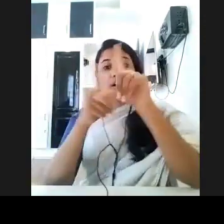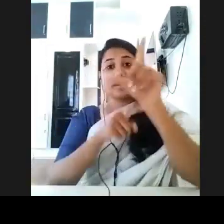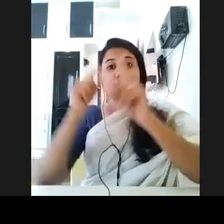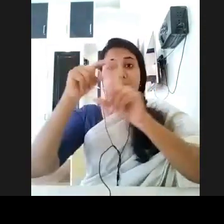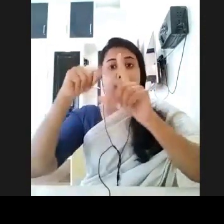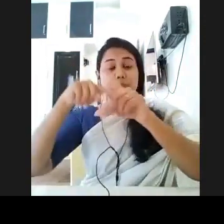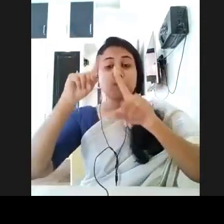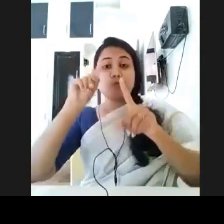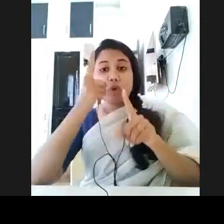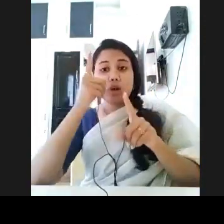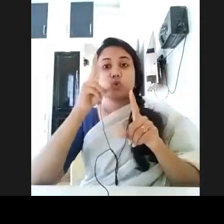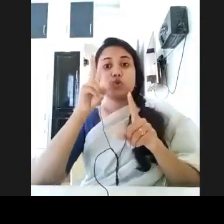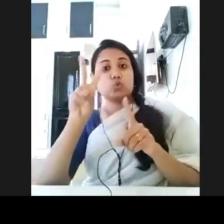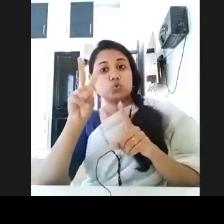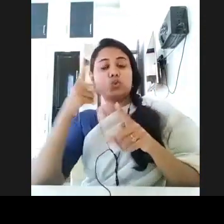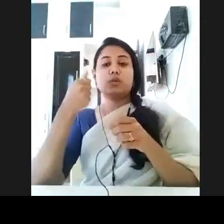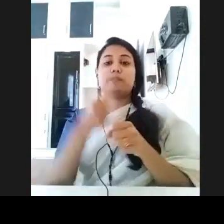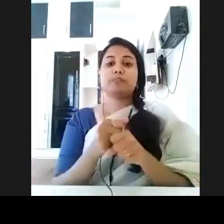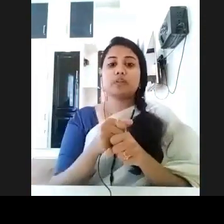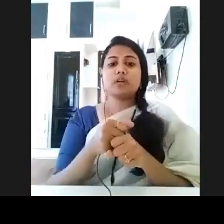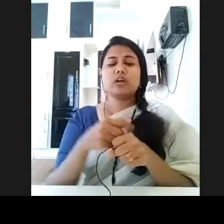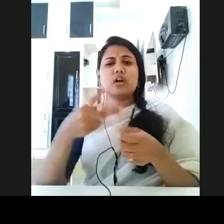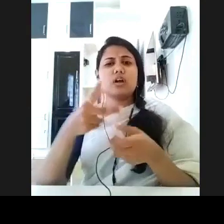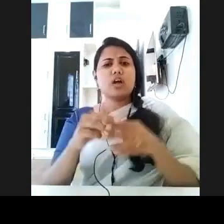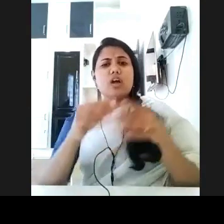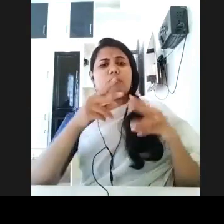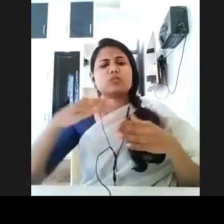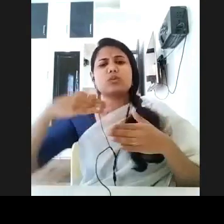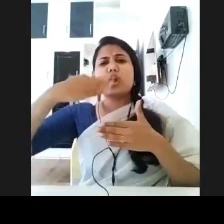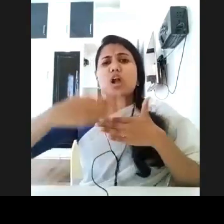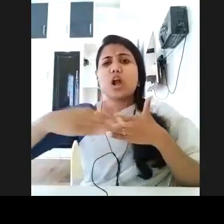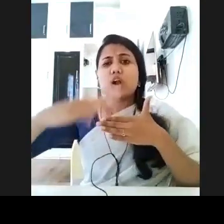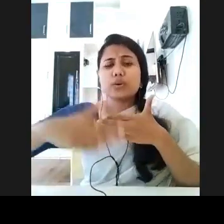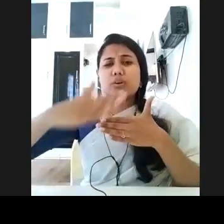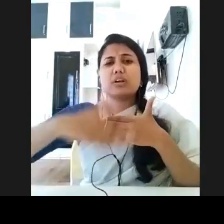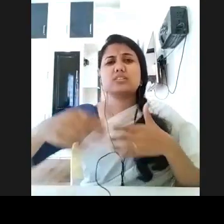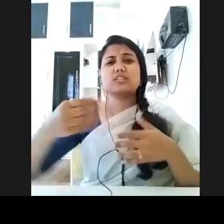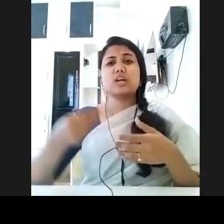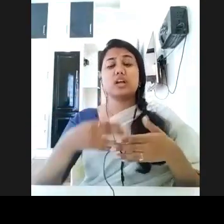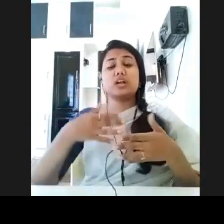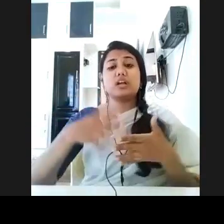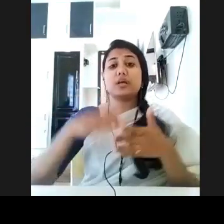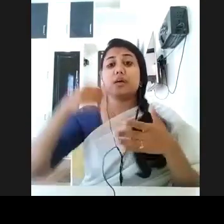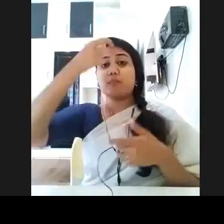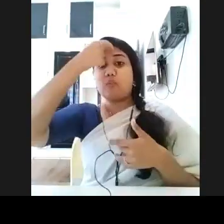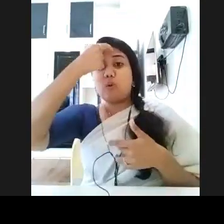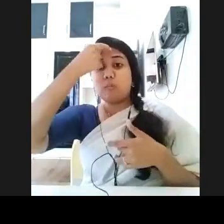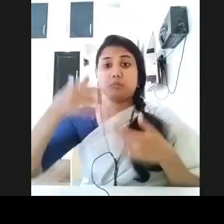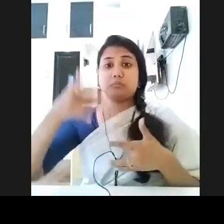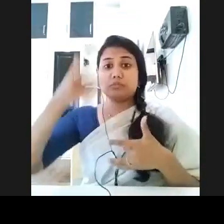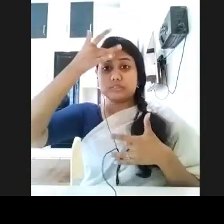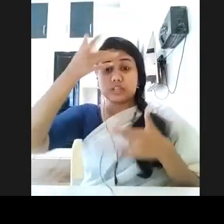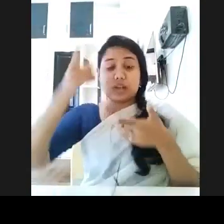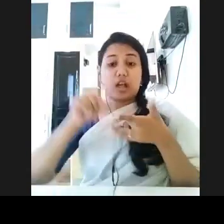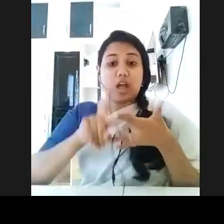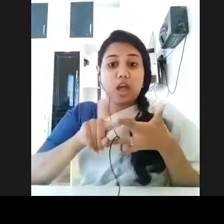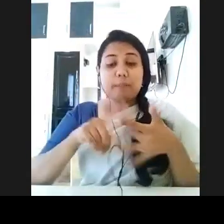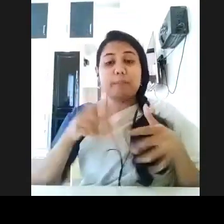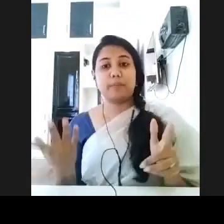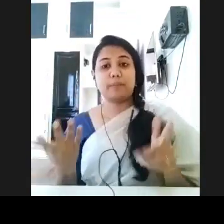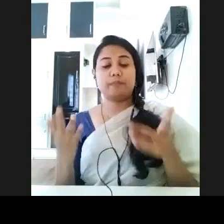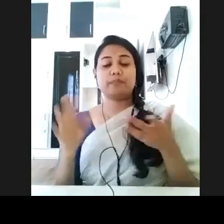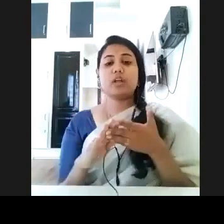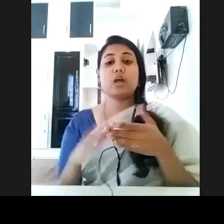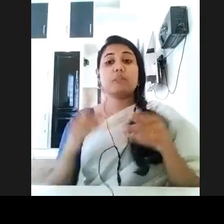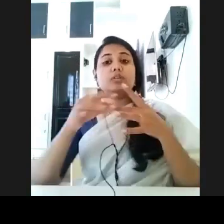ടൈപ്പ് 2 ഉള്ള കുട്ടികൾക്കും ഫ്രീക്വൻ്റ് ആയിട്ട് നിമോണിയ കാര്യങ്ങൾ വരാൻ സാധ്യതയുള്ളതാണ്. അപ്പോൾ ഇവർക്ക് വേണ്ടിയിട്ട്